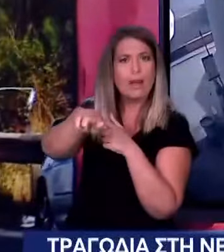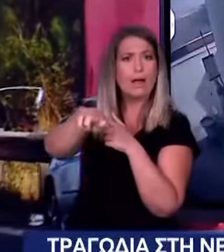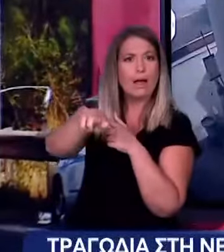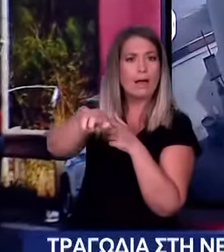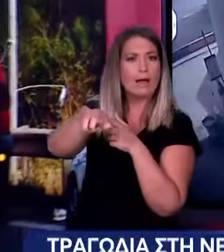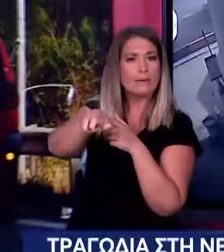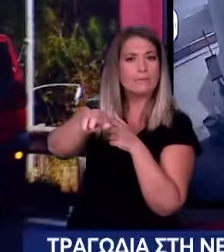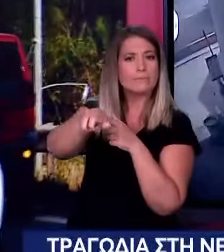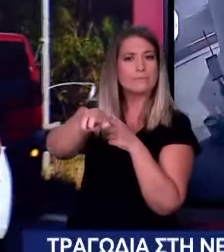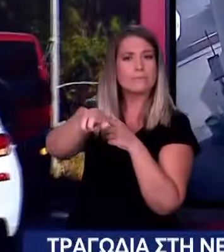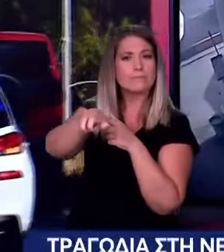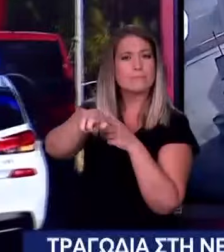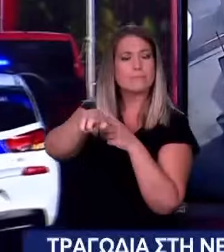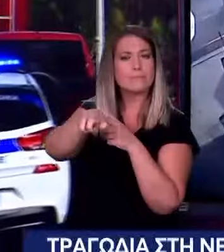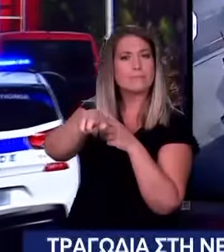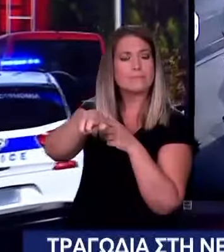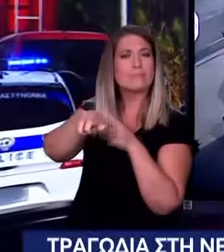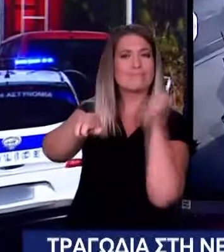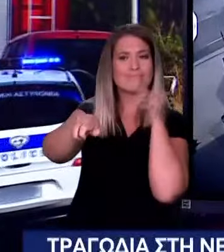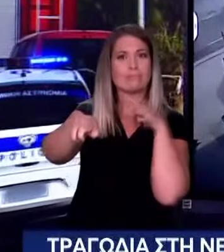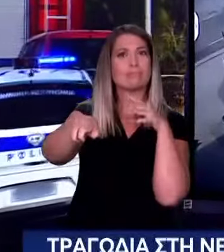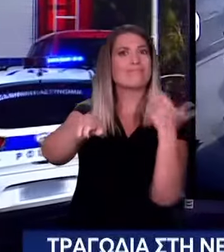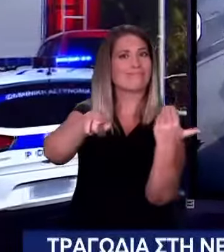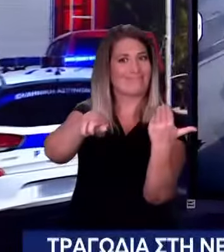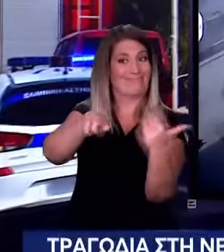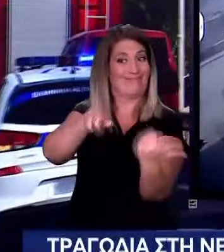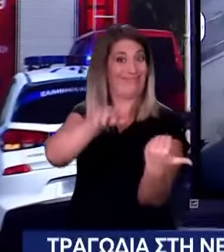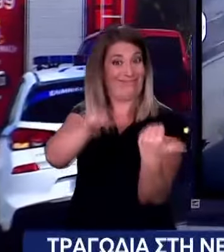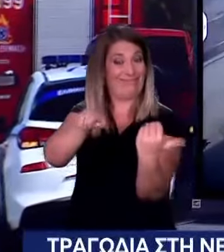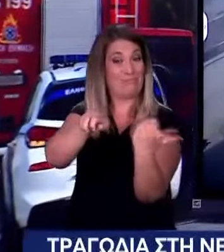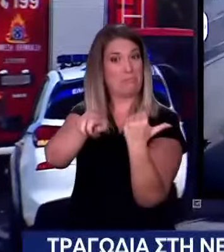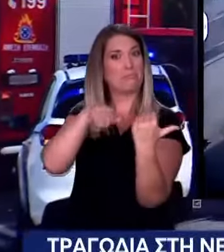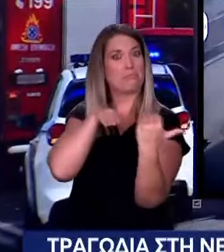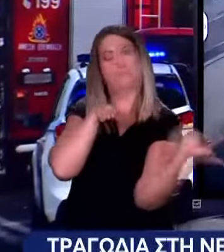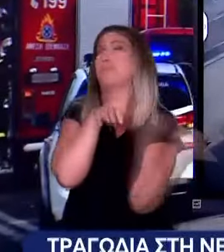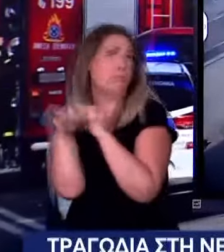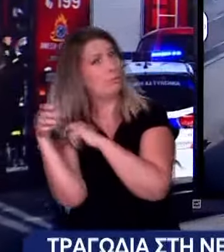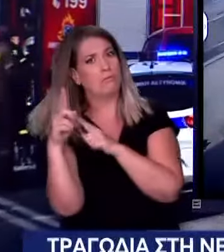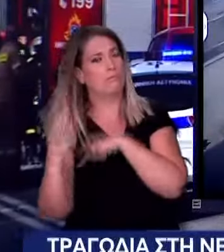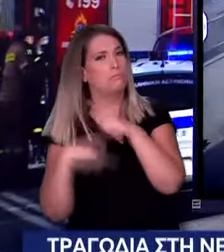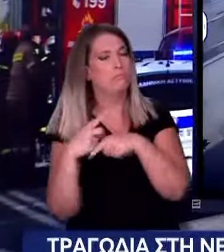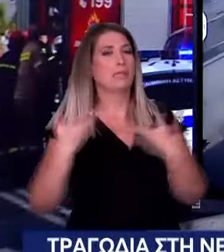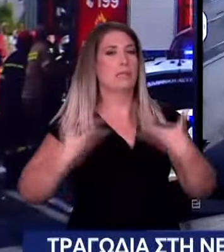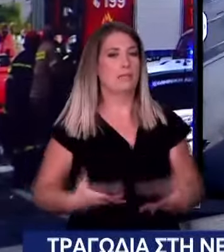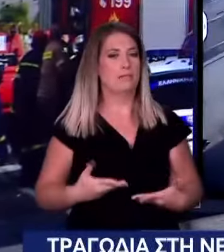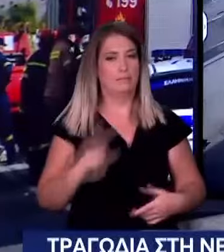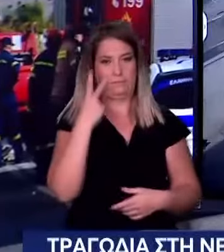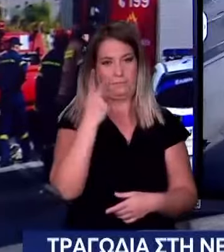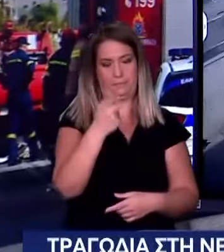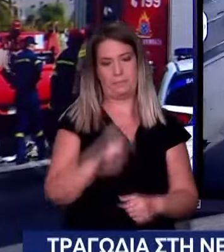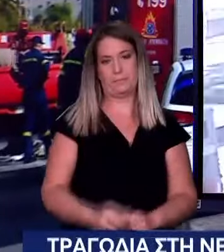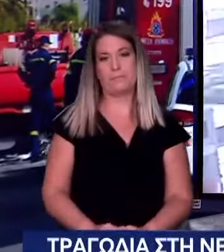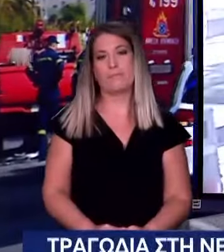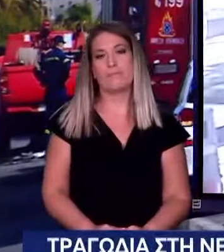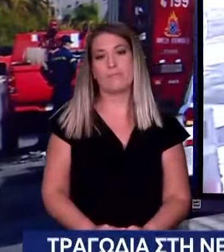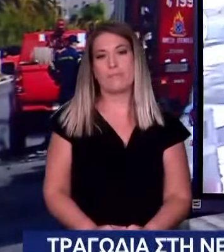είναι ο άνθρωπος που ακολουθεί την Ντιάνα και τον τραυματίζει και αυτόν. Θα το δούμε άλλη μια φορά για να πάμε στους ανθρώπους